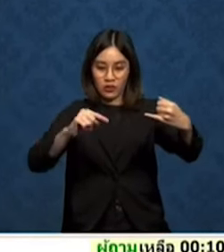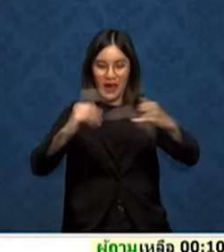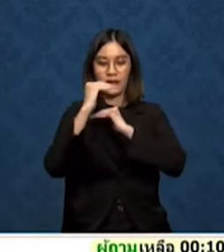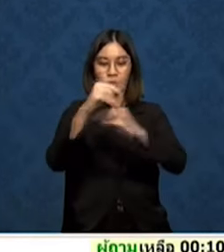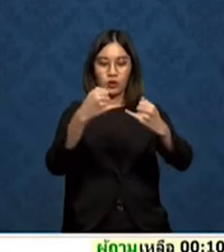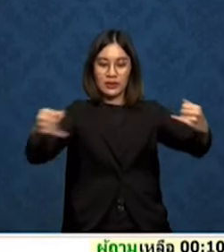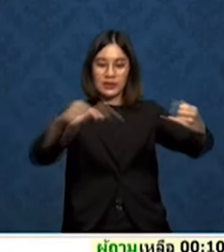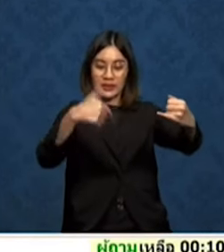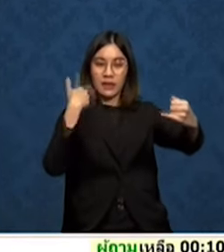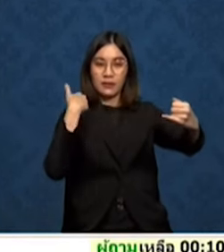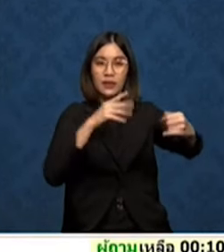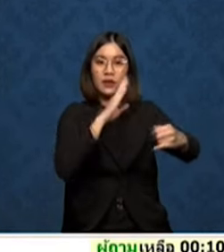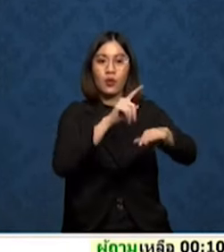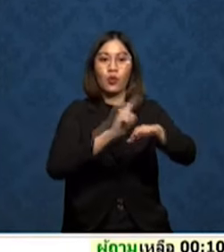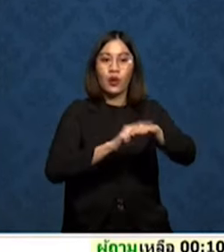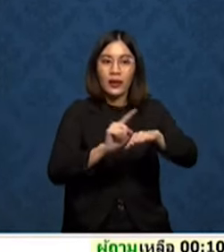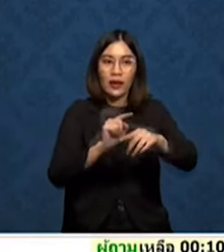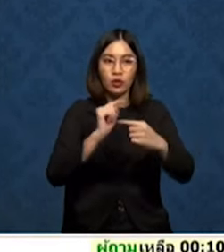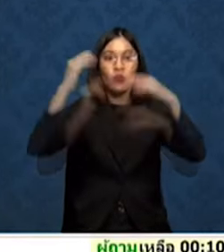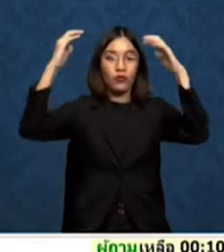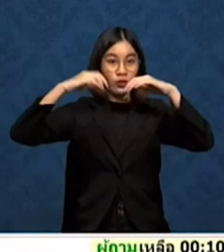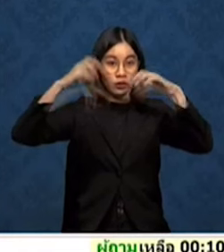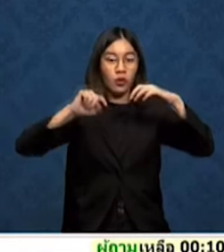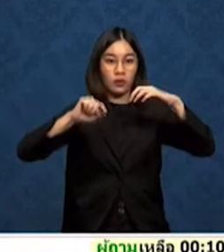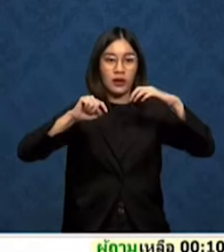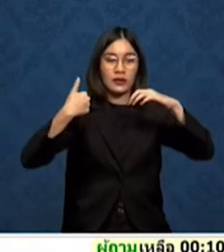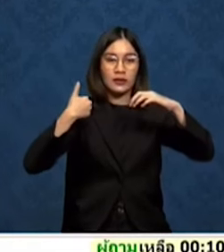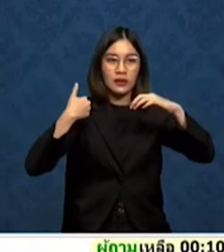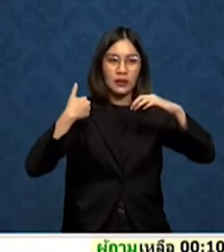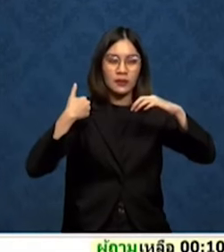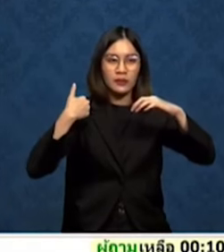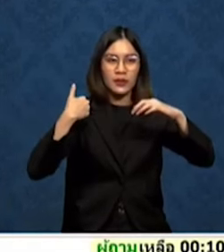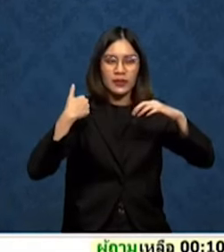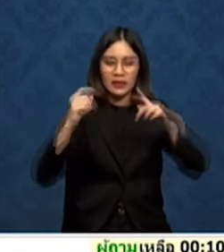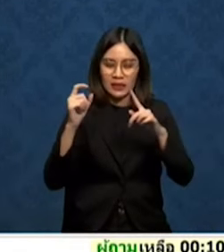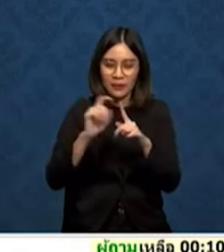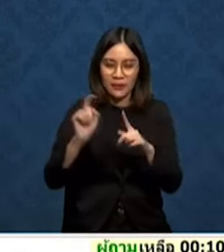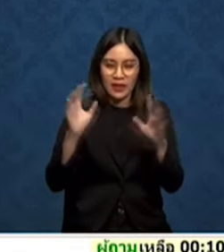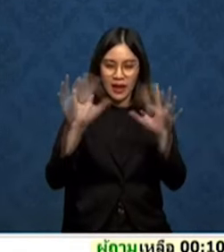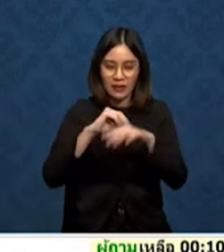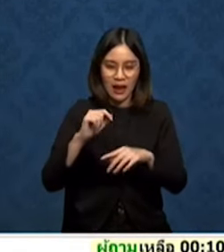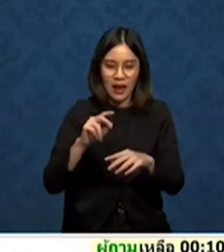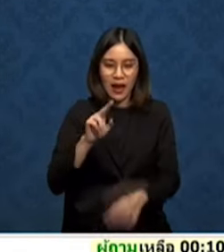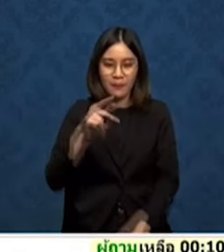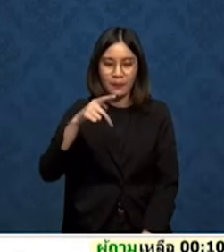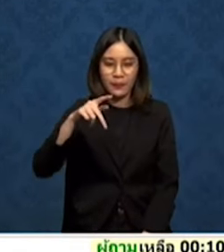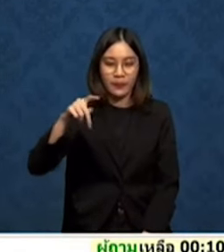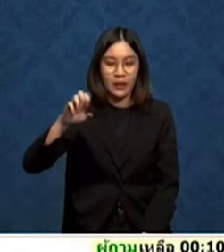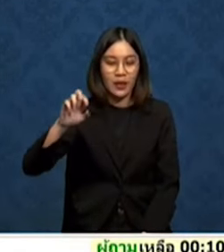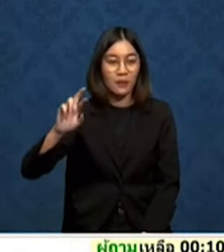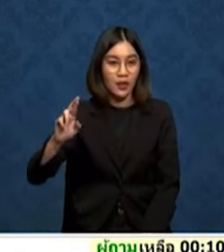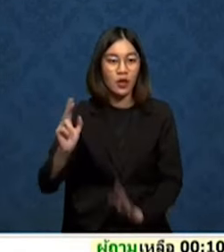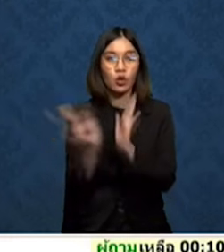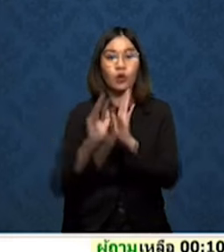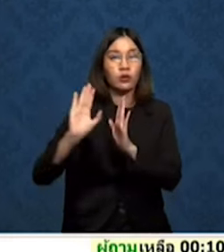ครับในส่วนช่วงเวลาที่อยู่ในหน้าฝนนะครับมันก็เใช้คำว่าออรู